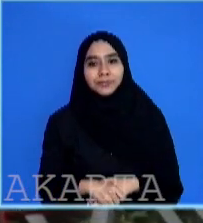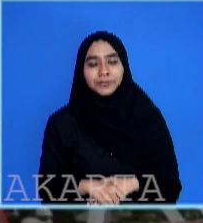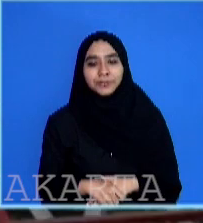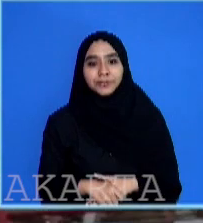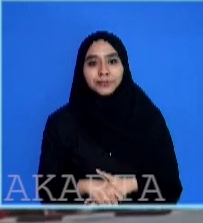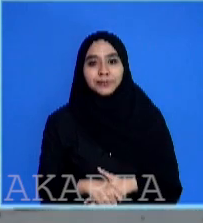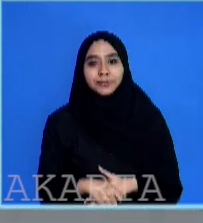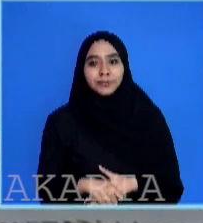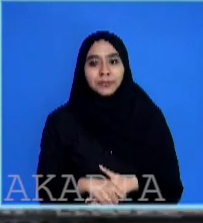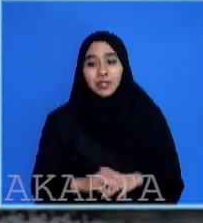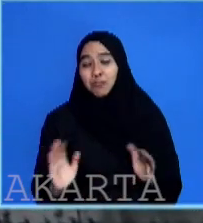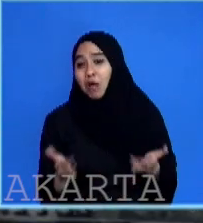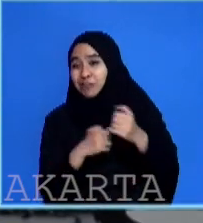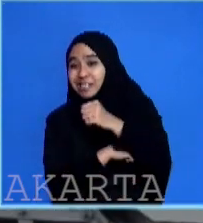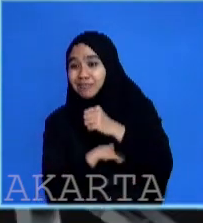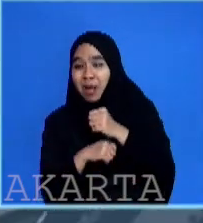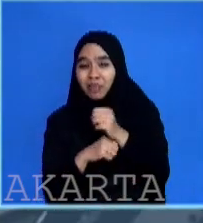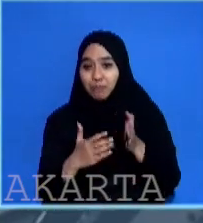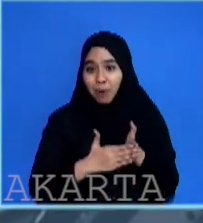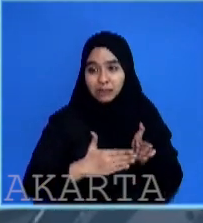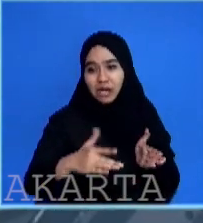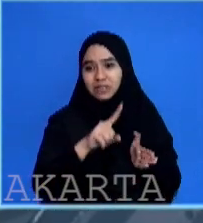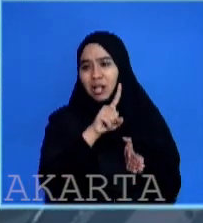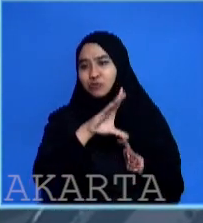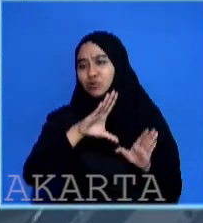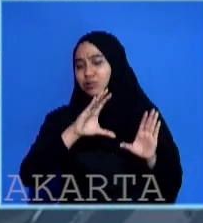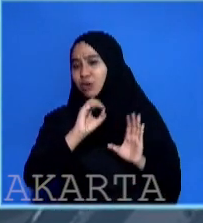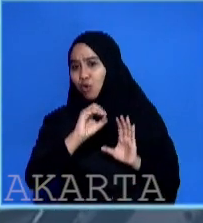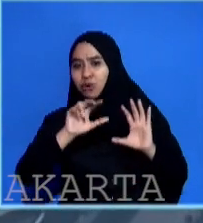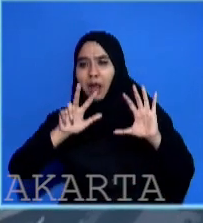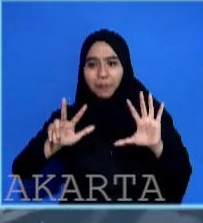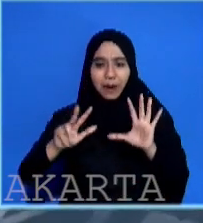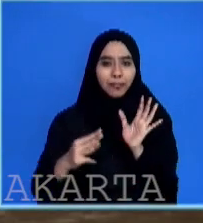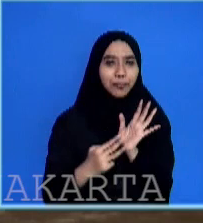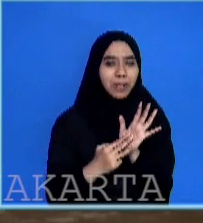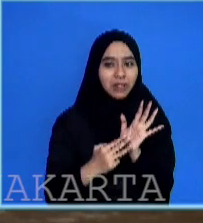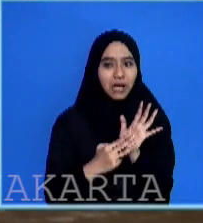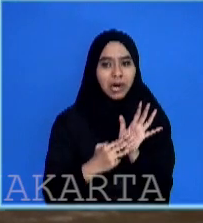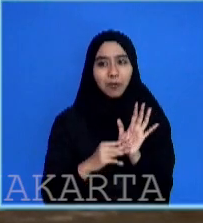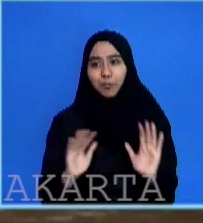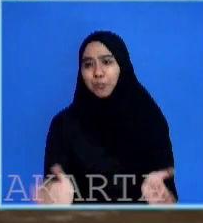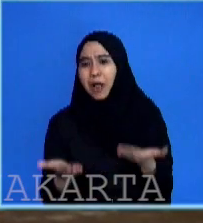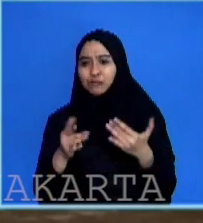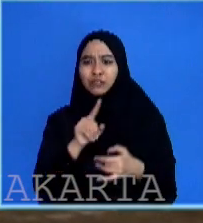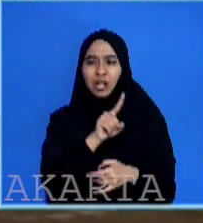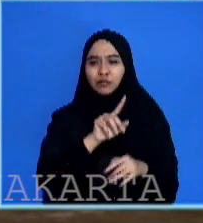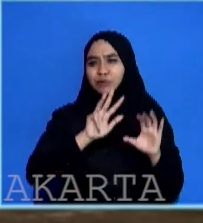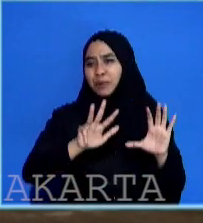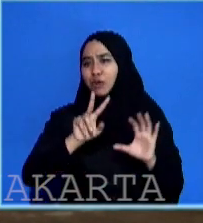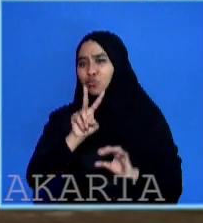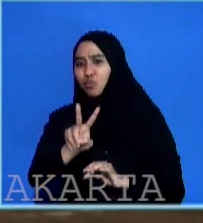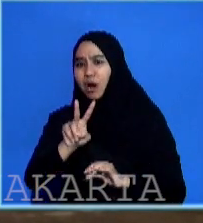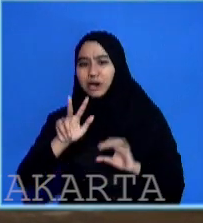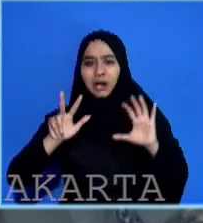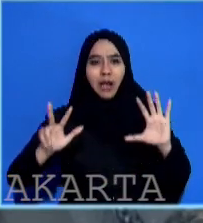Kretek Bantar ingkang panjangipun ngancik 108 met Menik kaleksanan ing taun 1999 adedasar